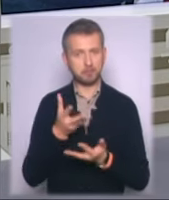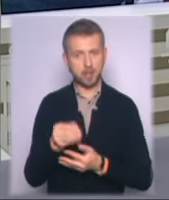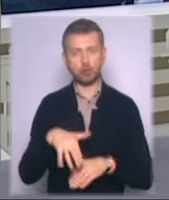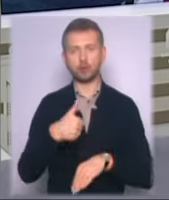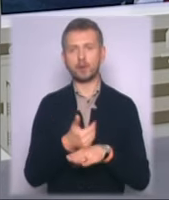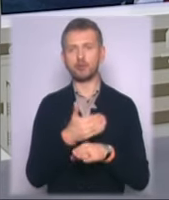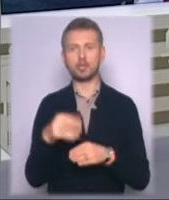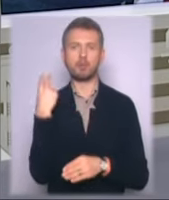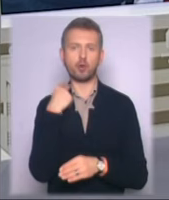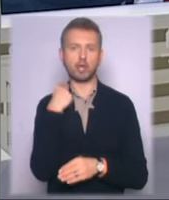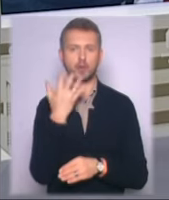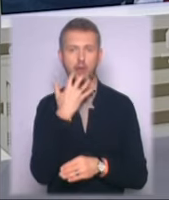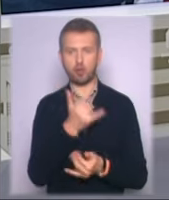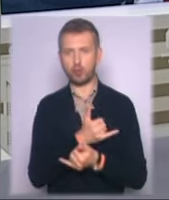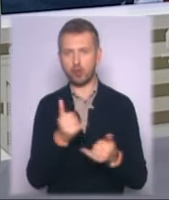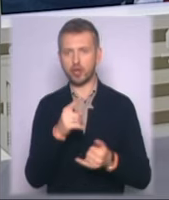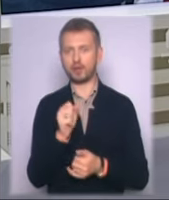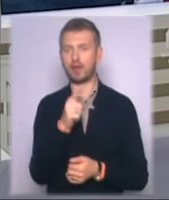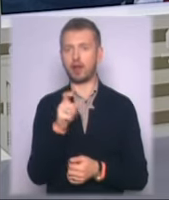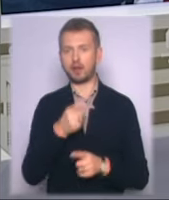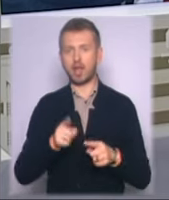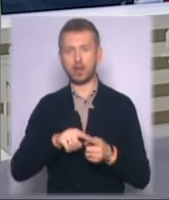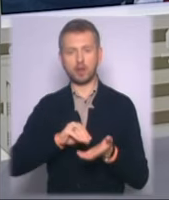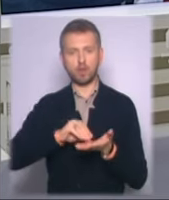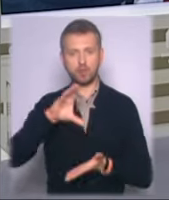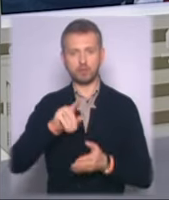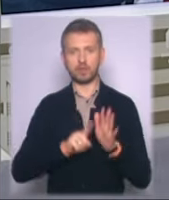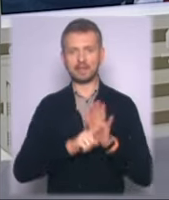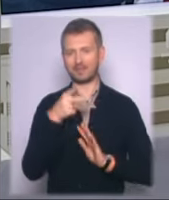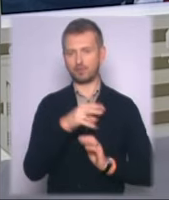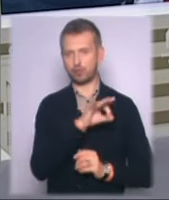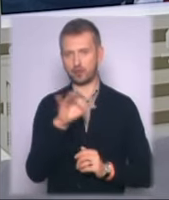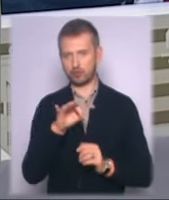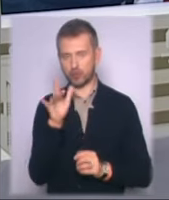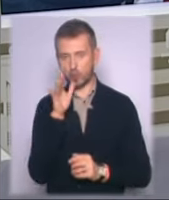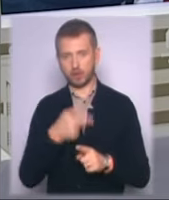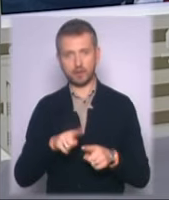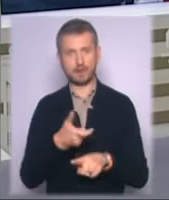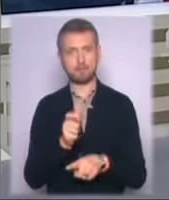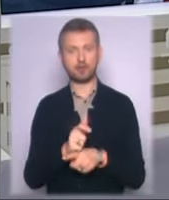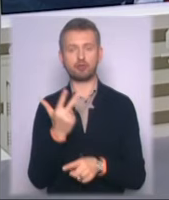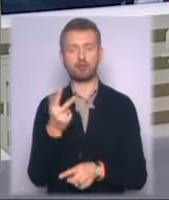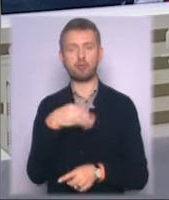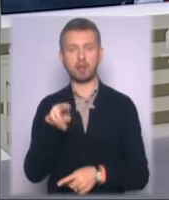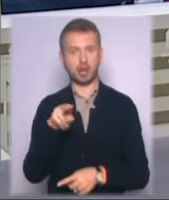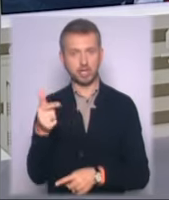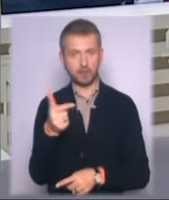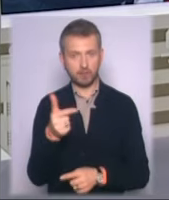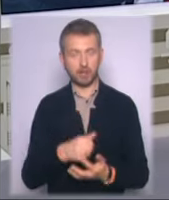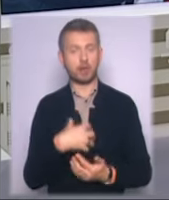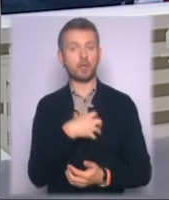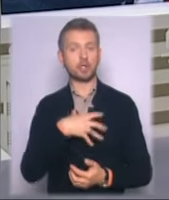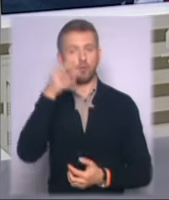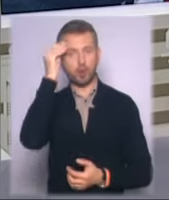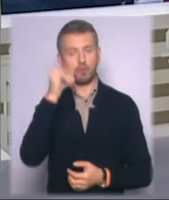частини боргів теплопостачання за газ, які накопичувалися з 2000-х років. Це більше 3 мільярдів гривень. Важливо